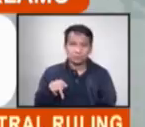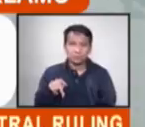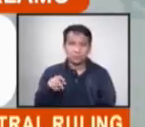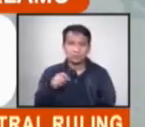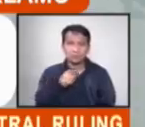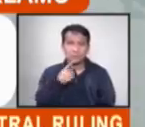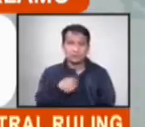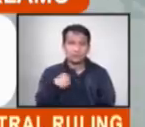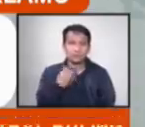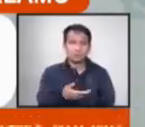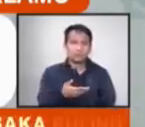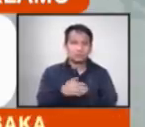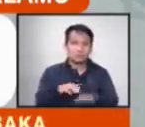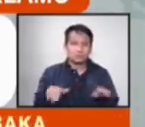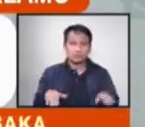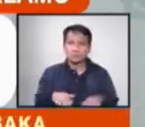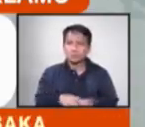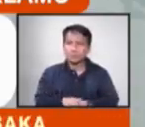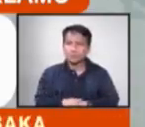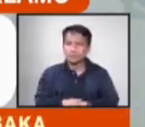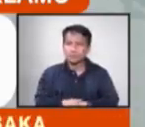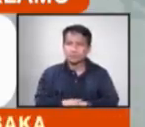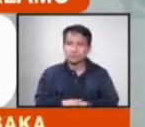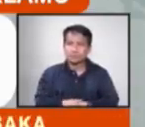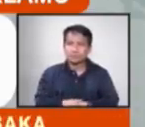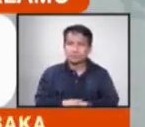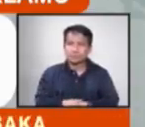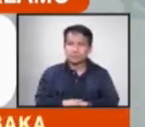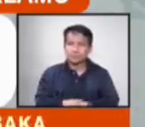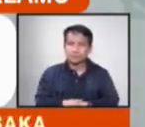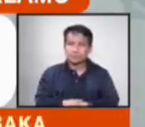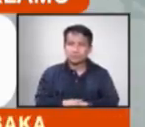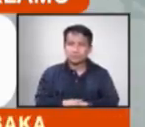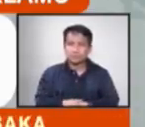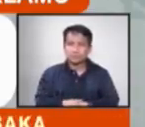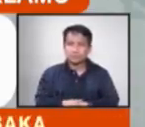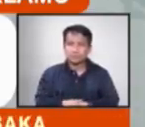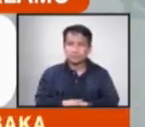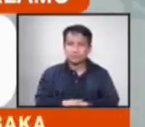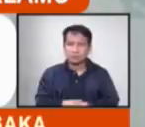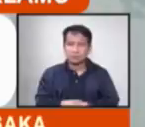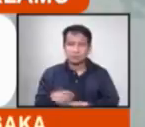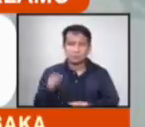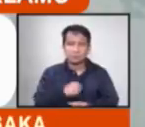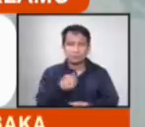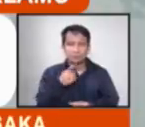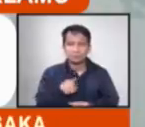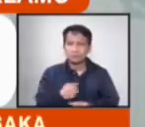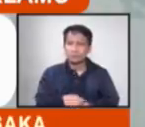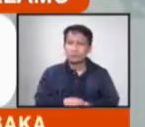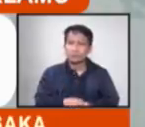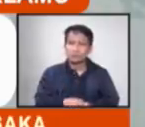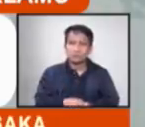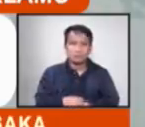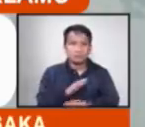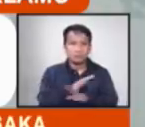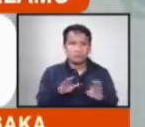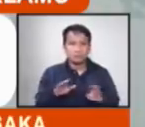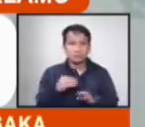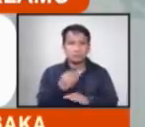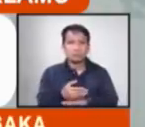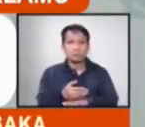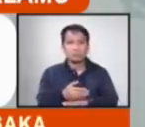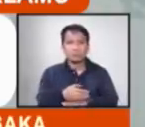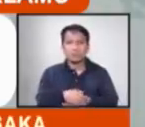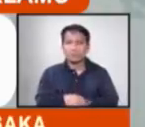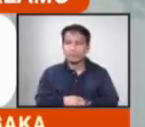kuhanin yung para sa bata yon. Sa bata nga? Kaya tawa kasi iba. Baka mamaya, kuhanin mo yan. Nasa game kasi ako eh. Kaya hindi ko muna maano, kung